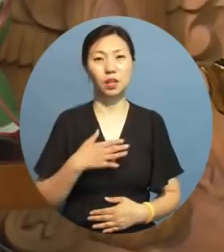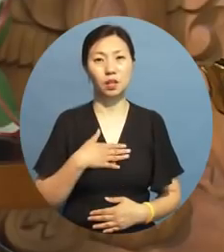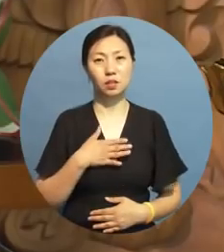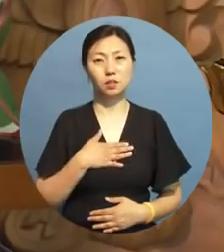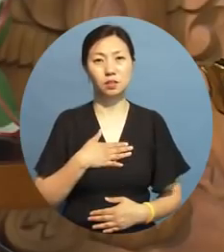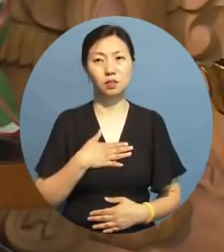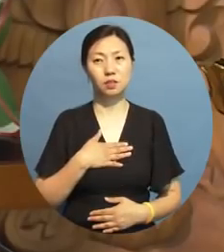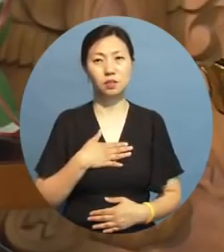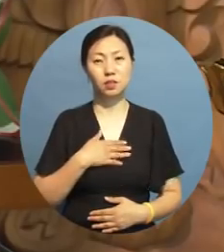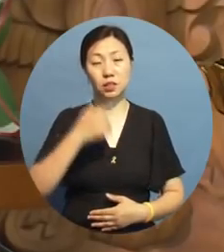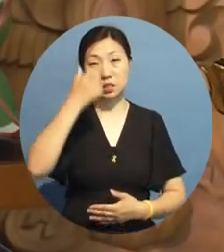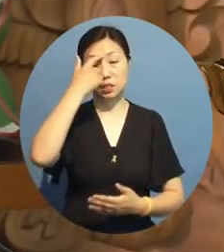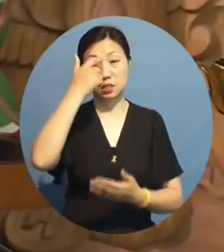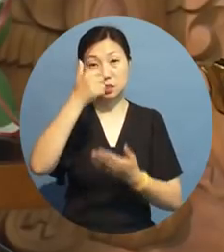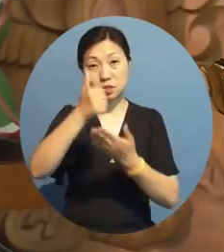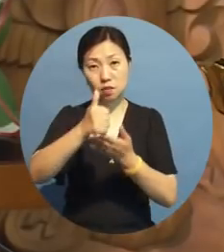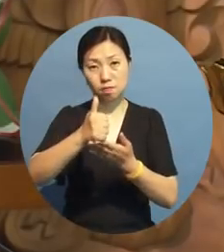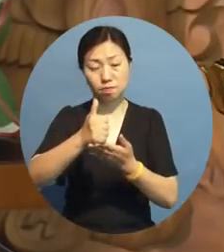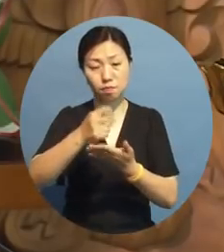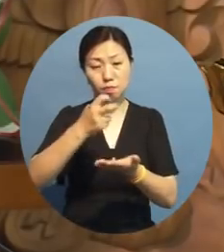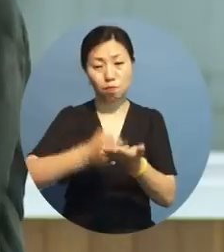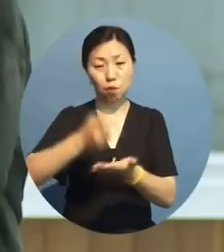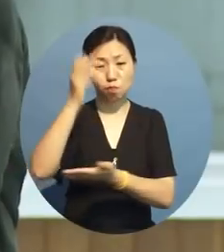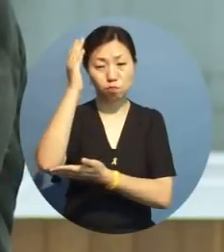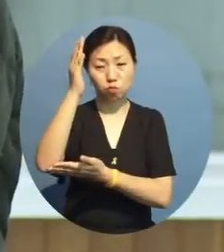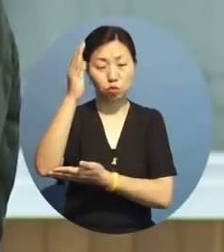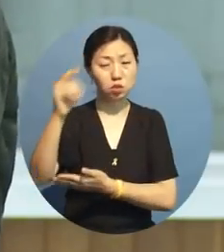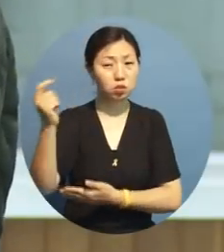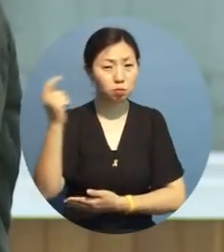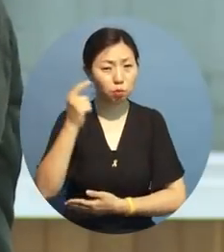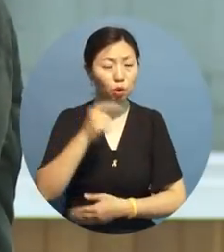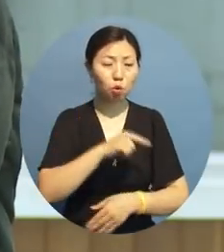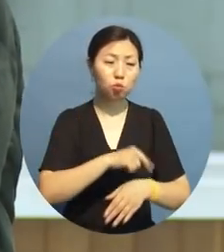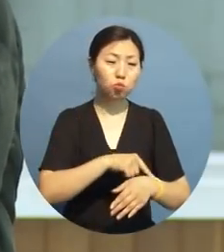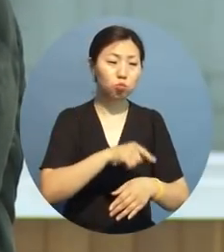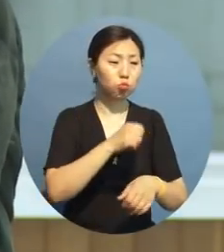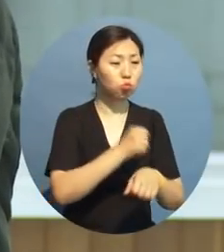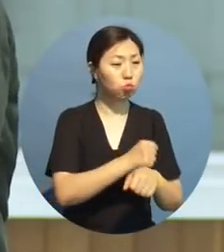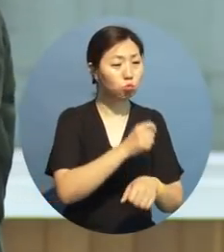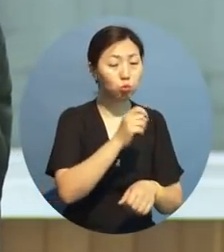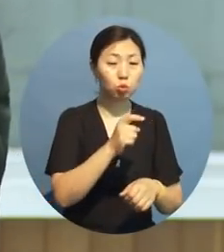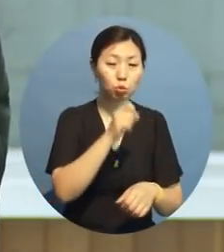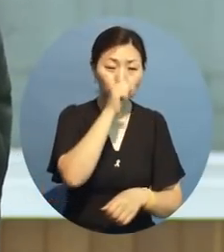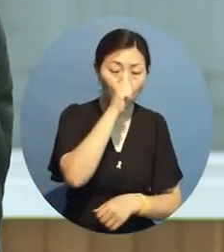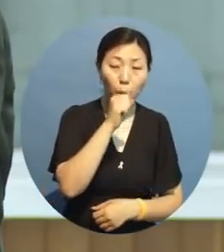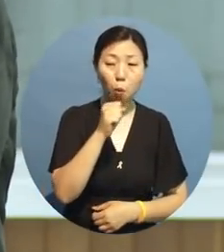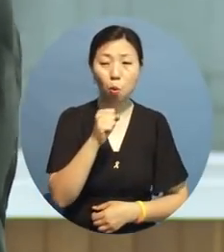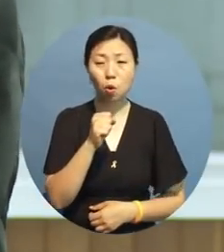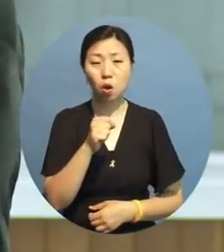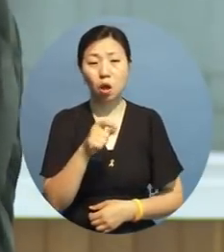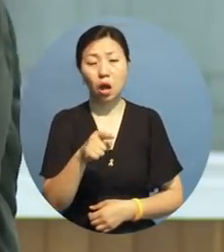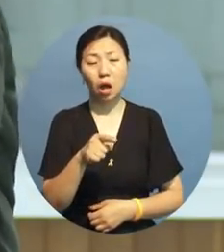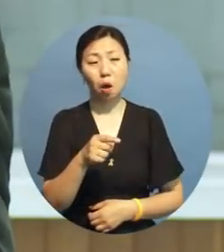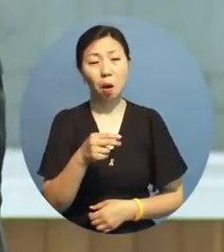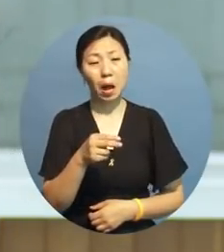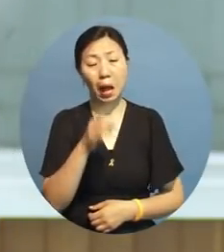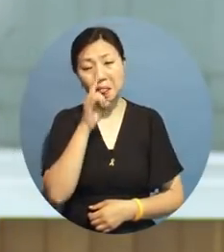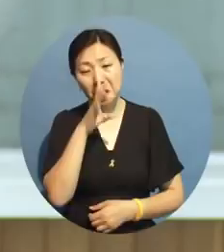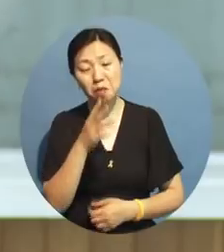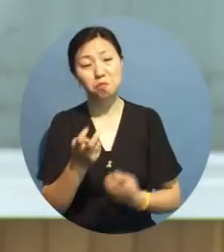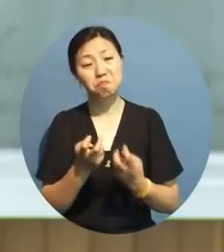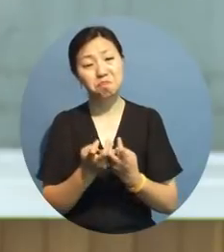저는 선생님 법문을 자꾸 듣다 보니까 뭐 이래도 좋고 저래도 좋고 뭐 되면 좋고 안 돼도